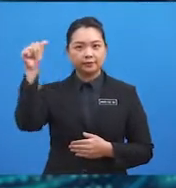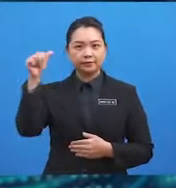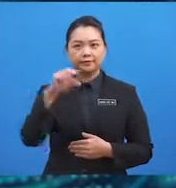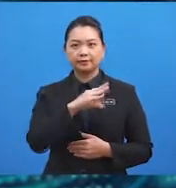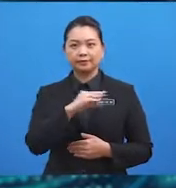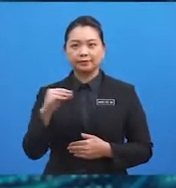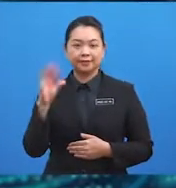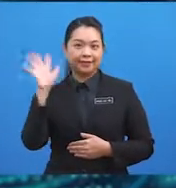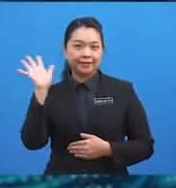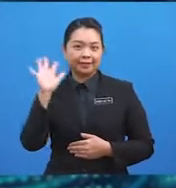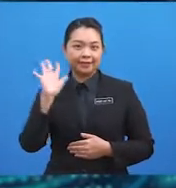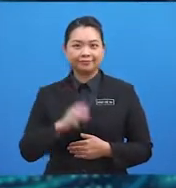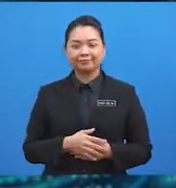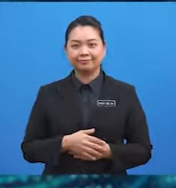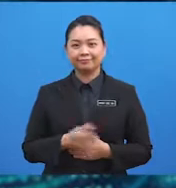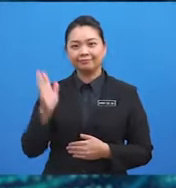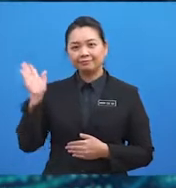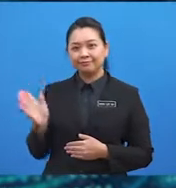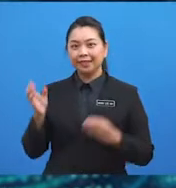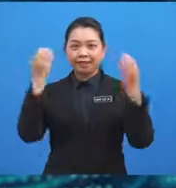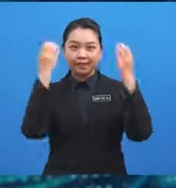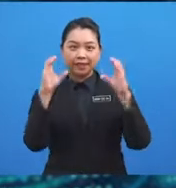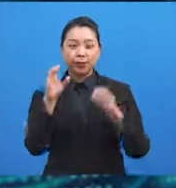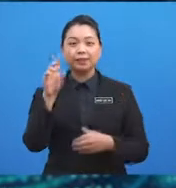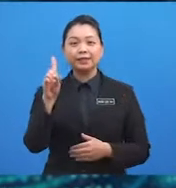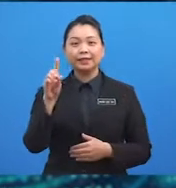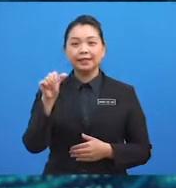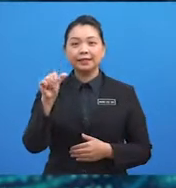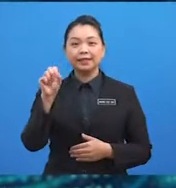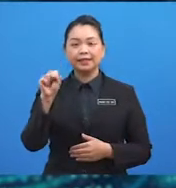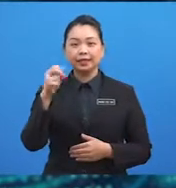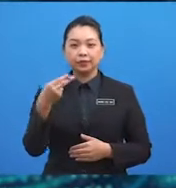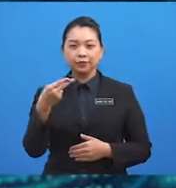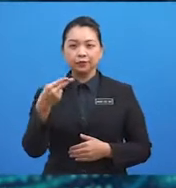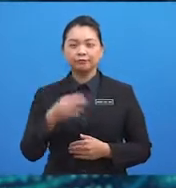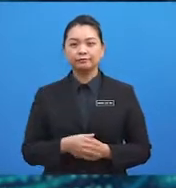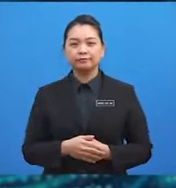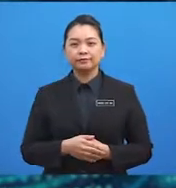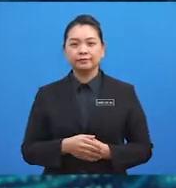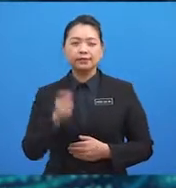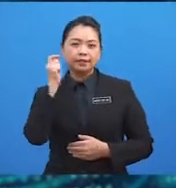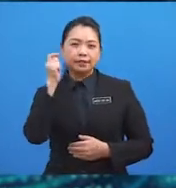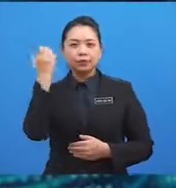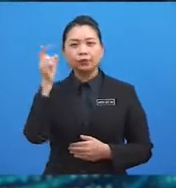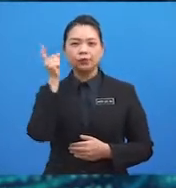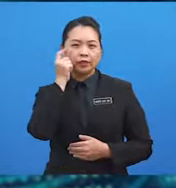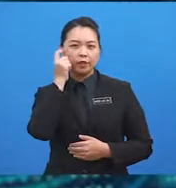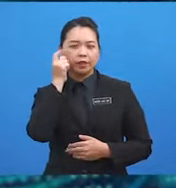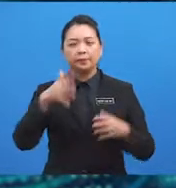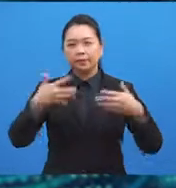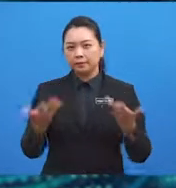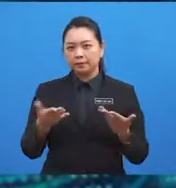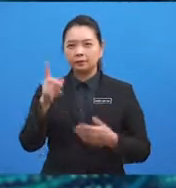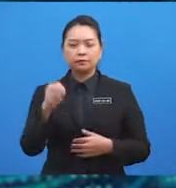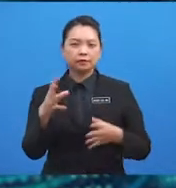Assalamualaikum. Hai, saya Cikgu Dash. Sebenarnya Cikgu sedang berfikir bagaimana